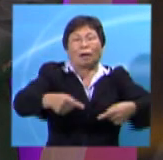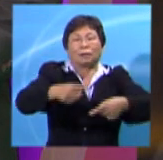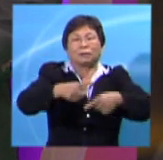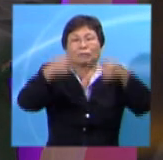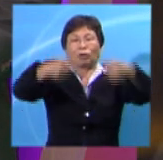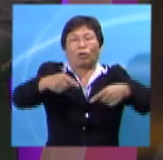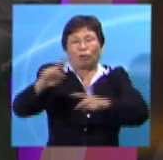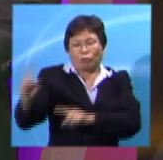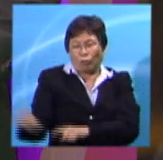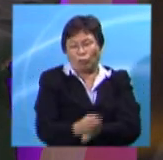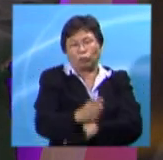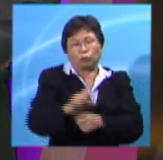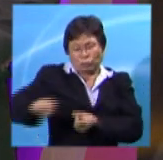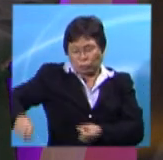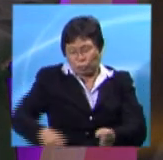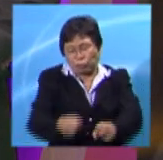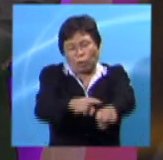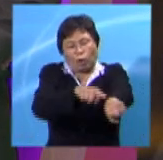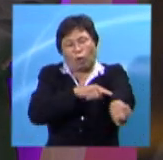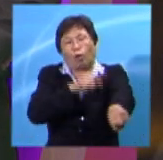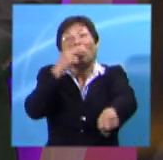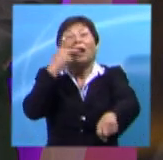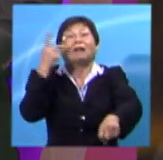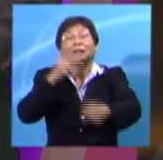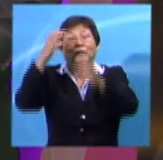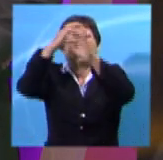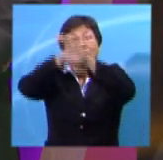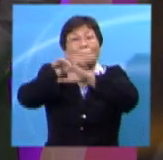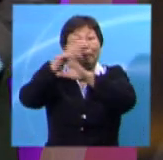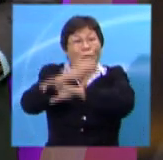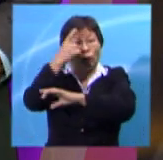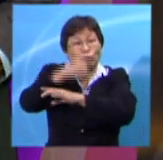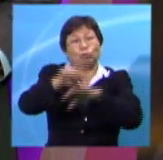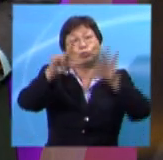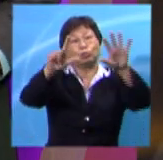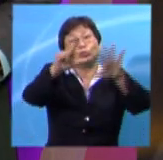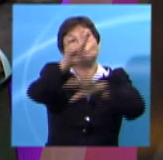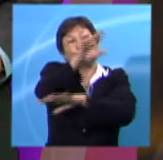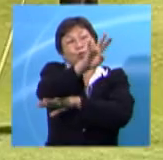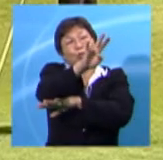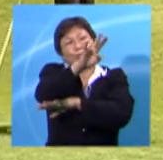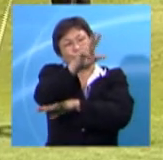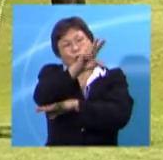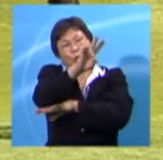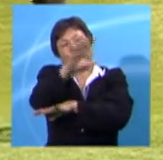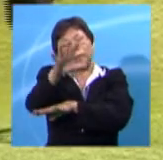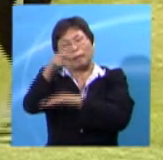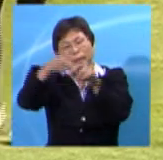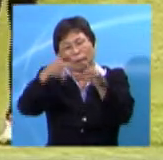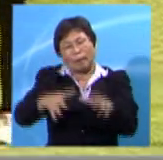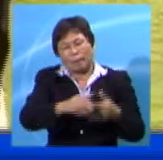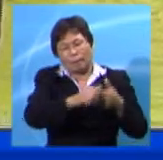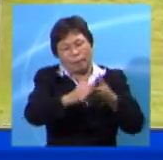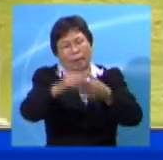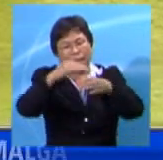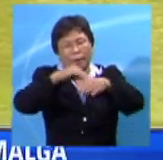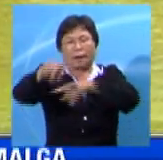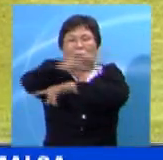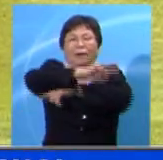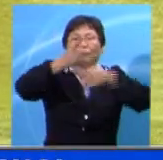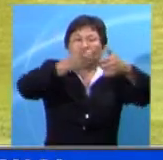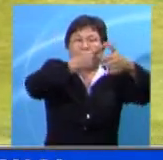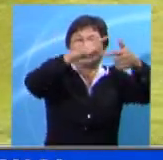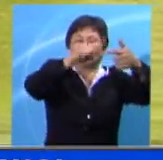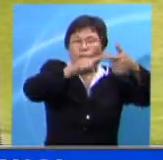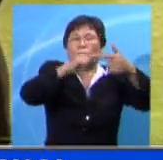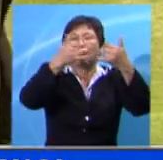lapangan golf sungai Long Kajang Selangor memberikan cabaran tersendiri buat 75 peserta memimpin saingan pada hari pertama dan kedua